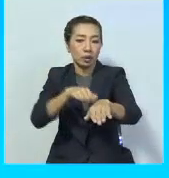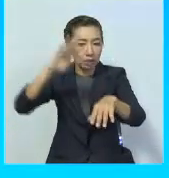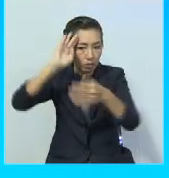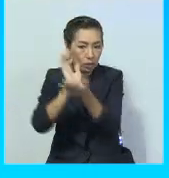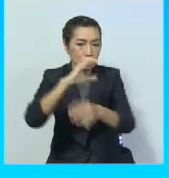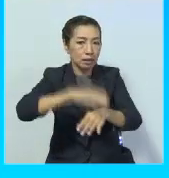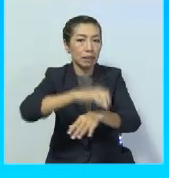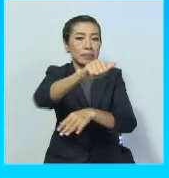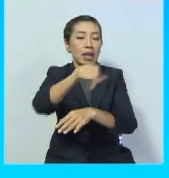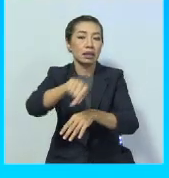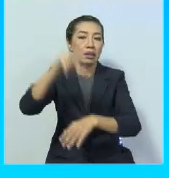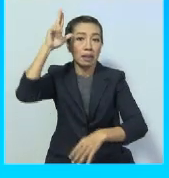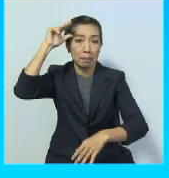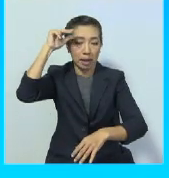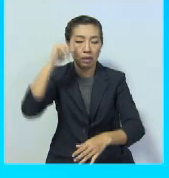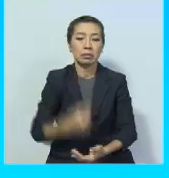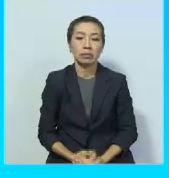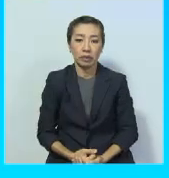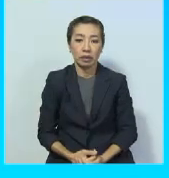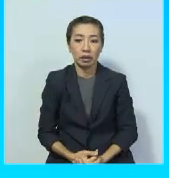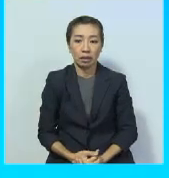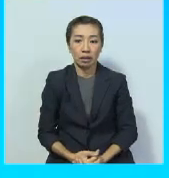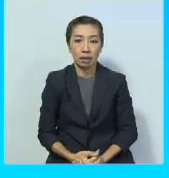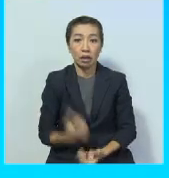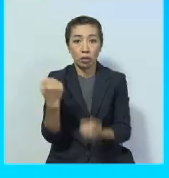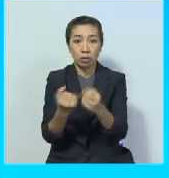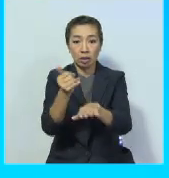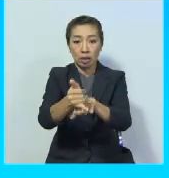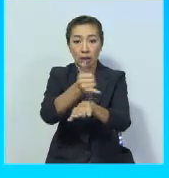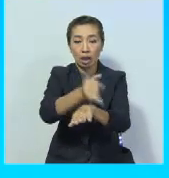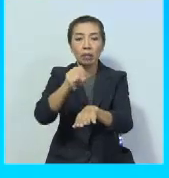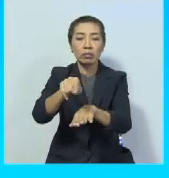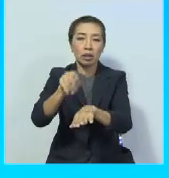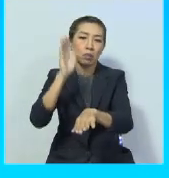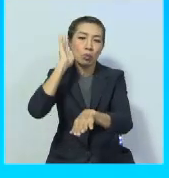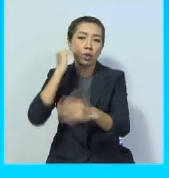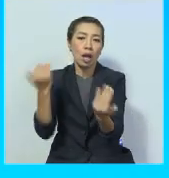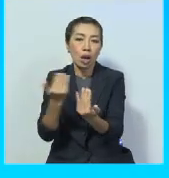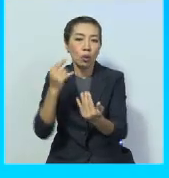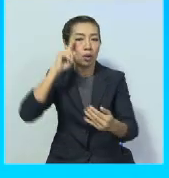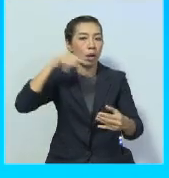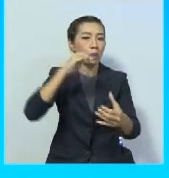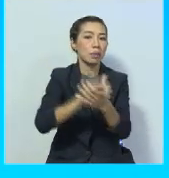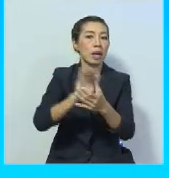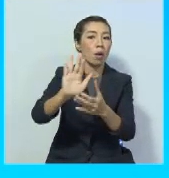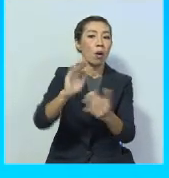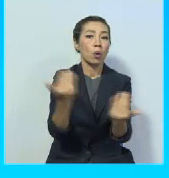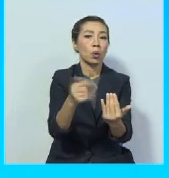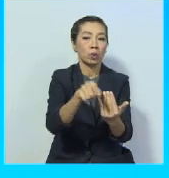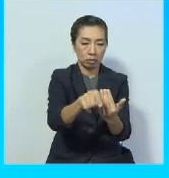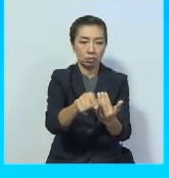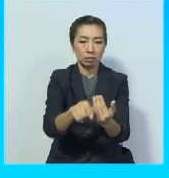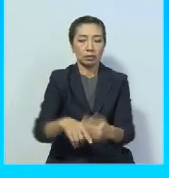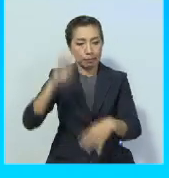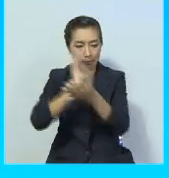ายเถินทุ่งเสลี่ยงจังหวัดลำปางซึ่งสองคนนี้เป็นลูกชายแล้วก็เป็นลูกสะใภ้ของนางสมพรค่ะครอบครัวนี้เจ้าหน้า